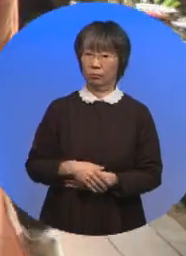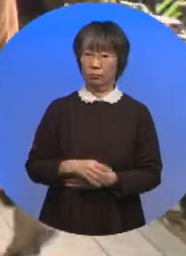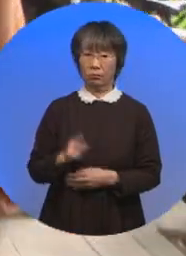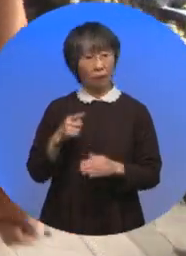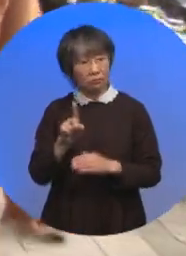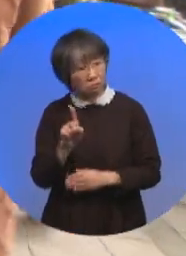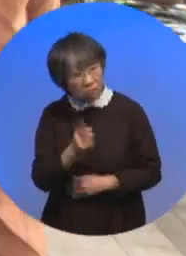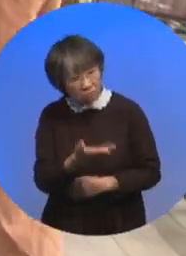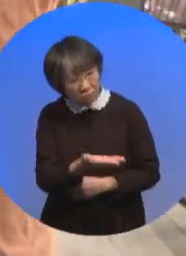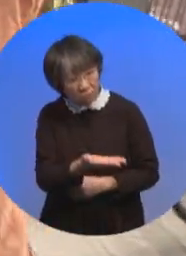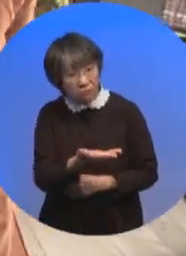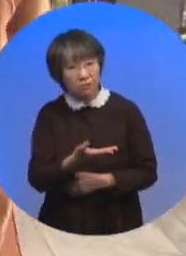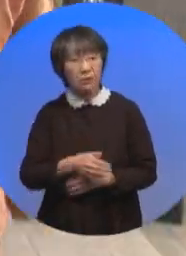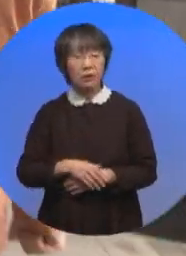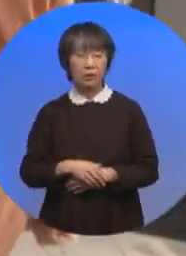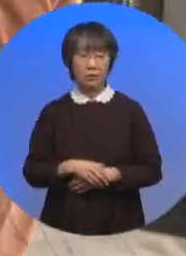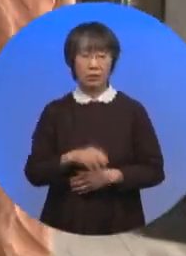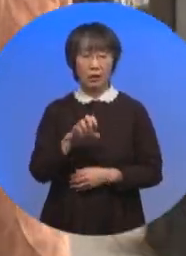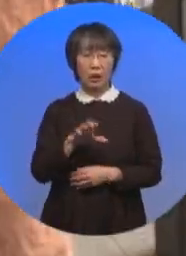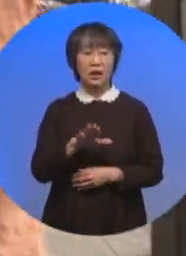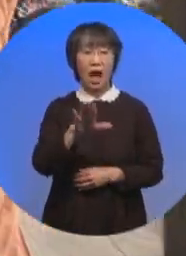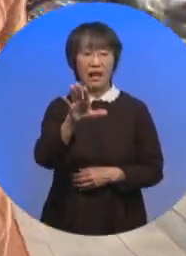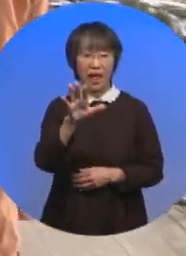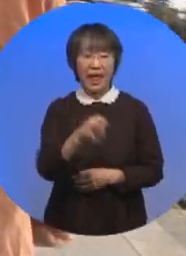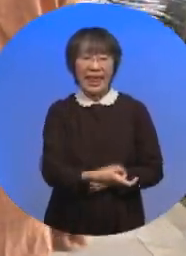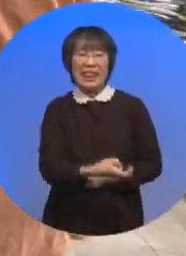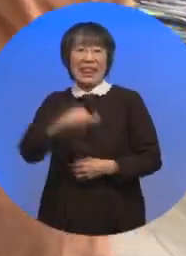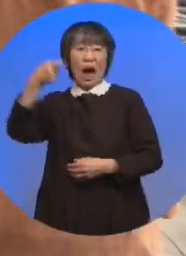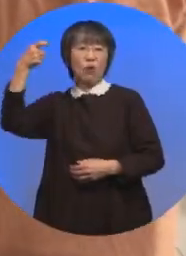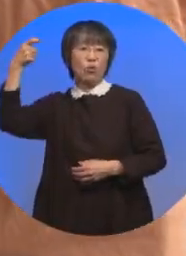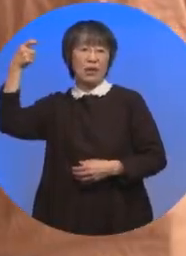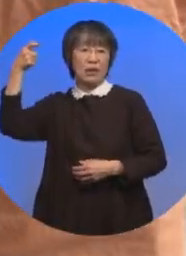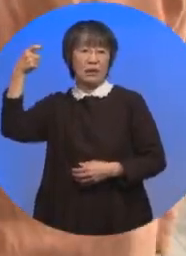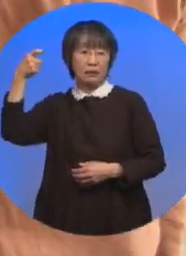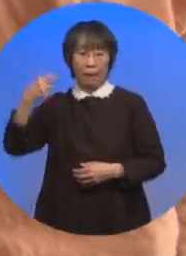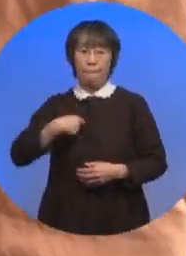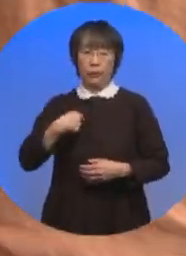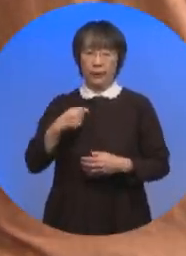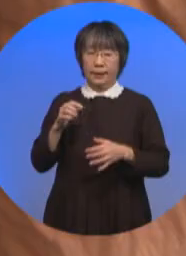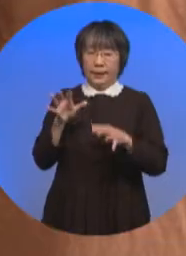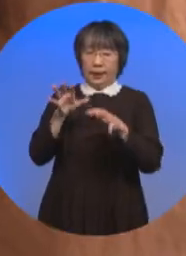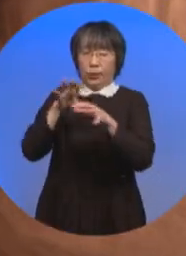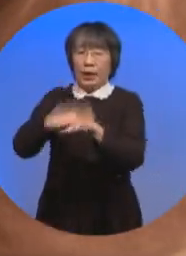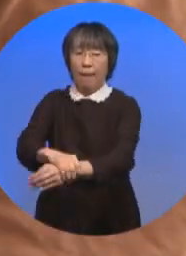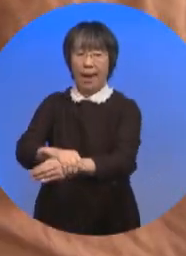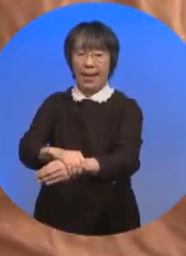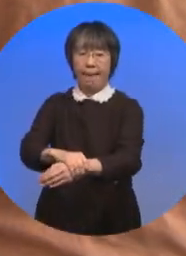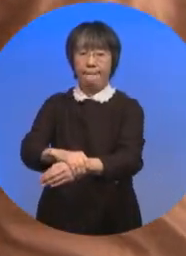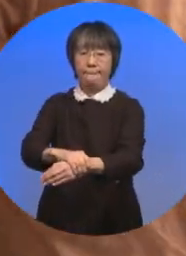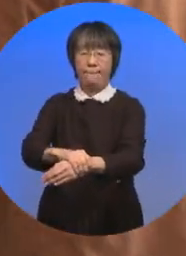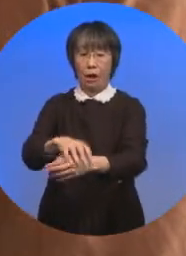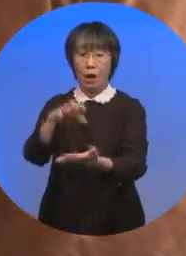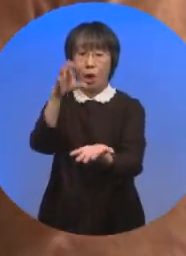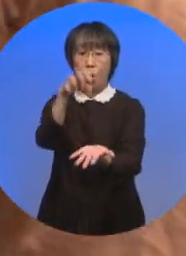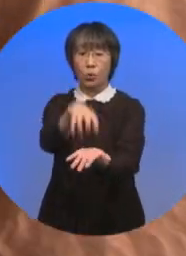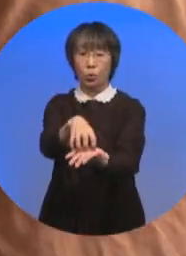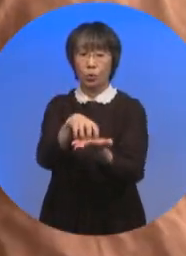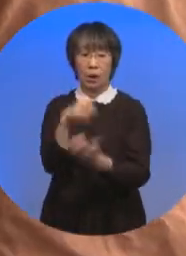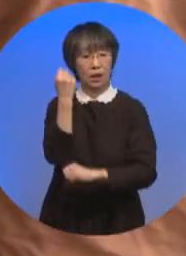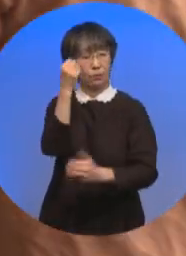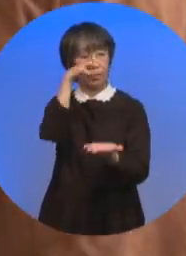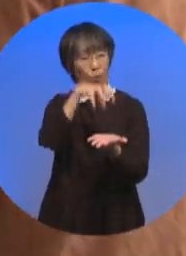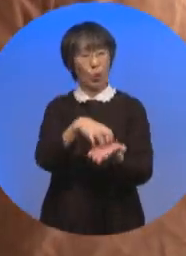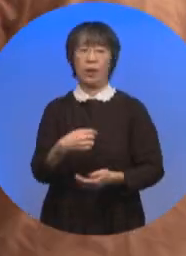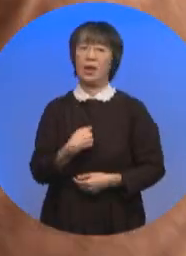うことですか そうなんですよ江坂の方で、はい、あのひったくりーって声して、はい、でそれ僕捕まえて え